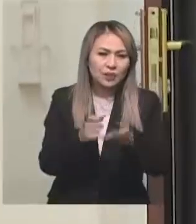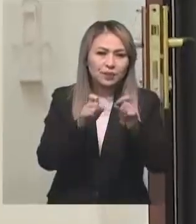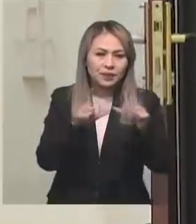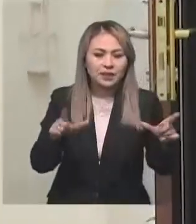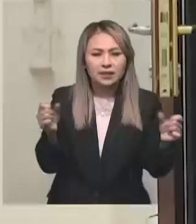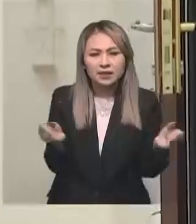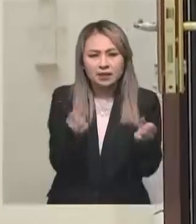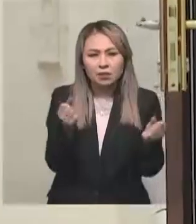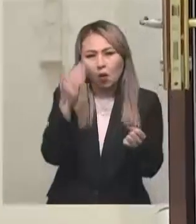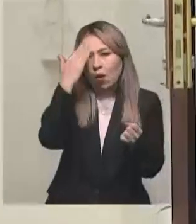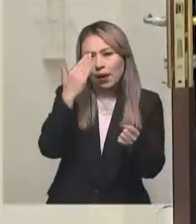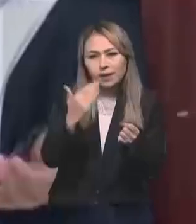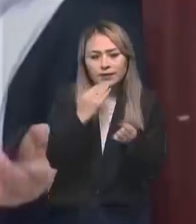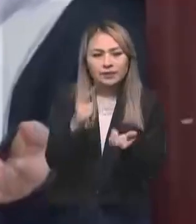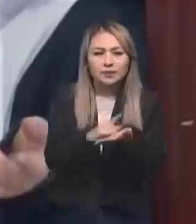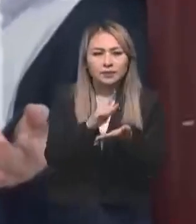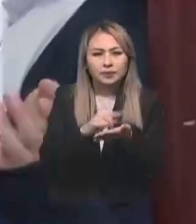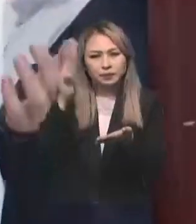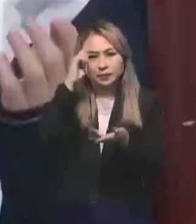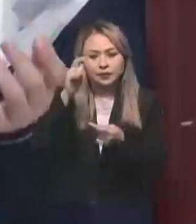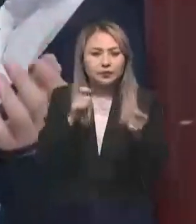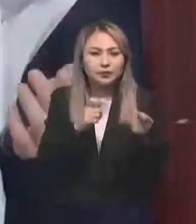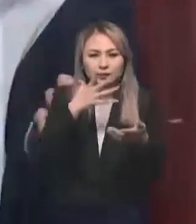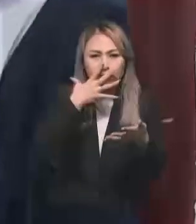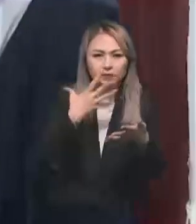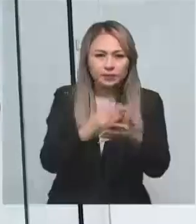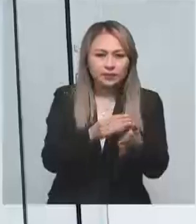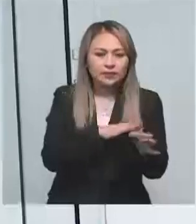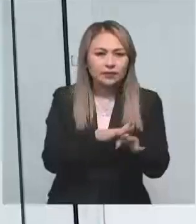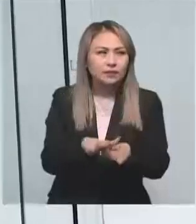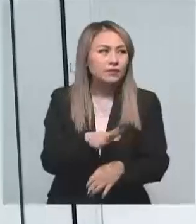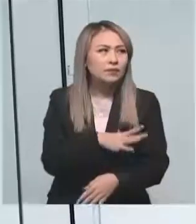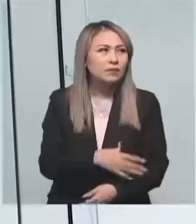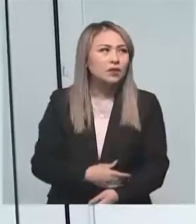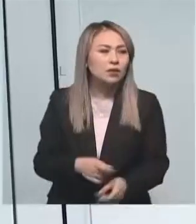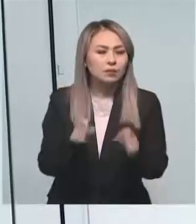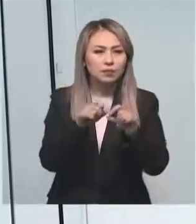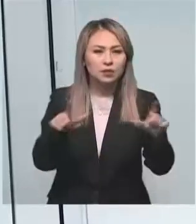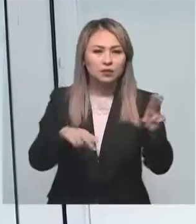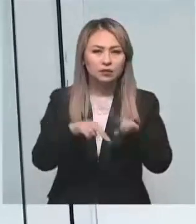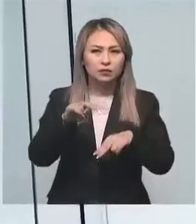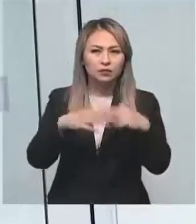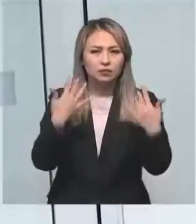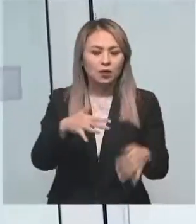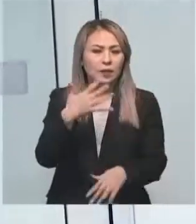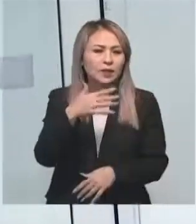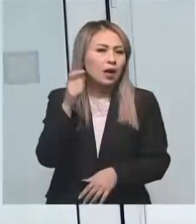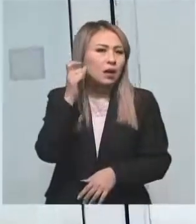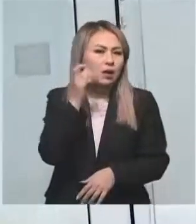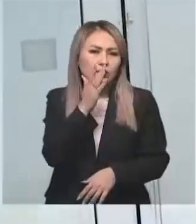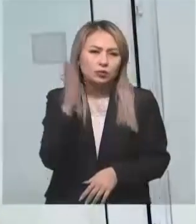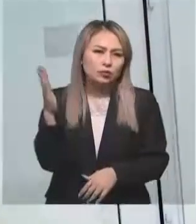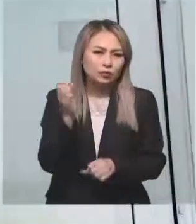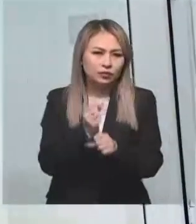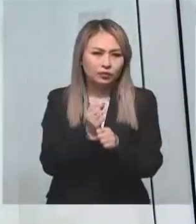жазы тасымалдау міндетін қалалық білім басқармасы өз мойнына алады. Мектептің салынғанына жарты ғасырдан астам уақыт болған. Бір